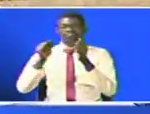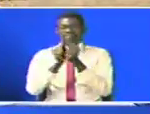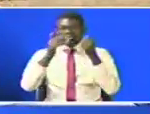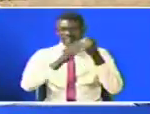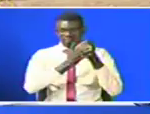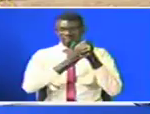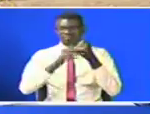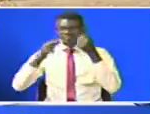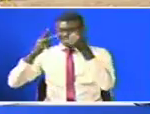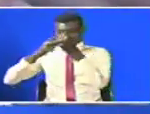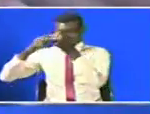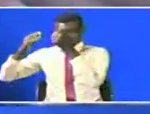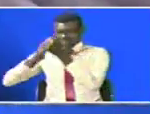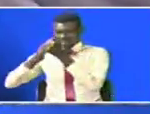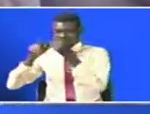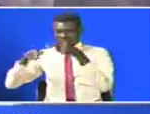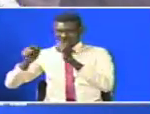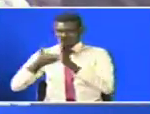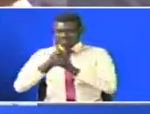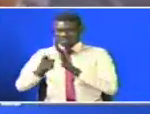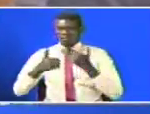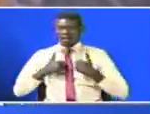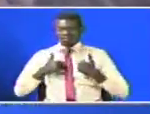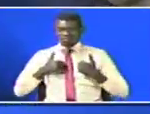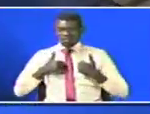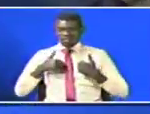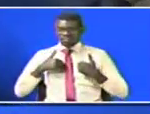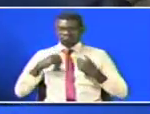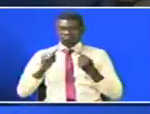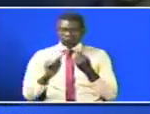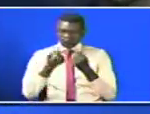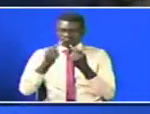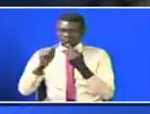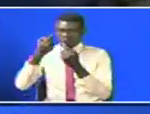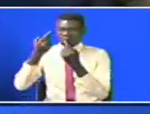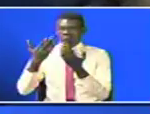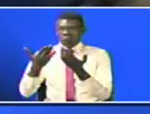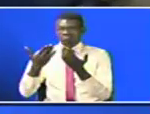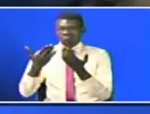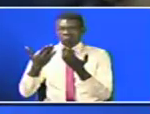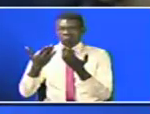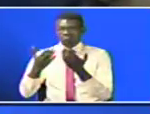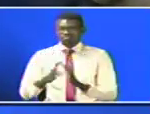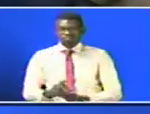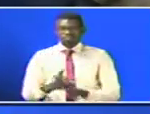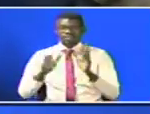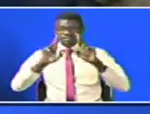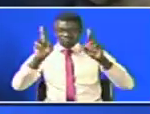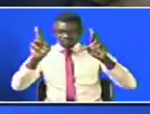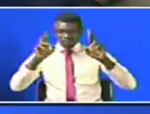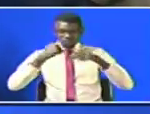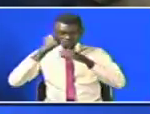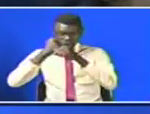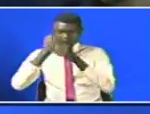1979. Alifika hapa na ujuzi wake akilini, vifaa mkononi, tayari